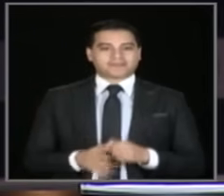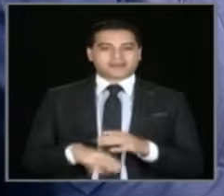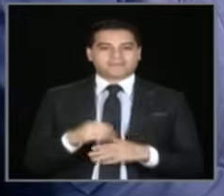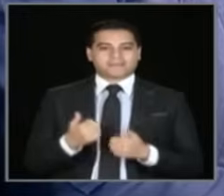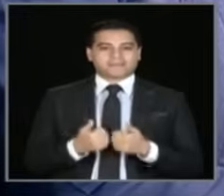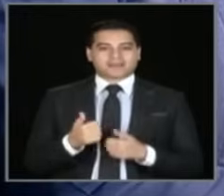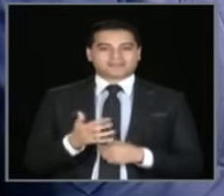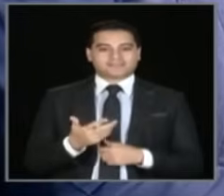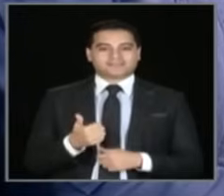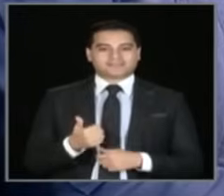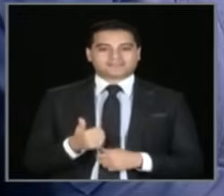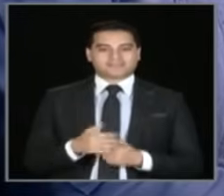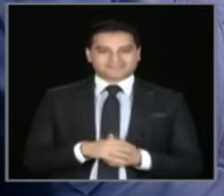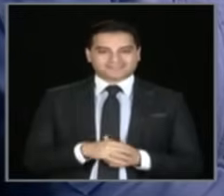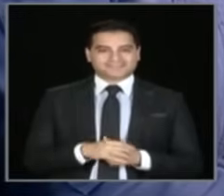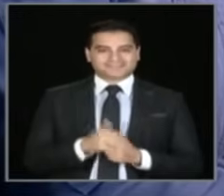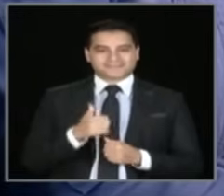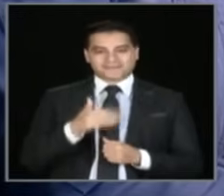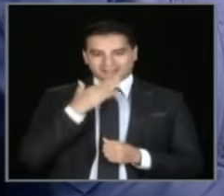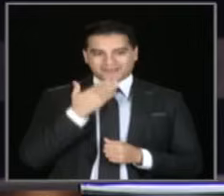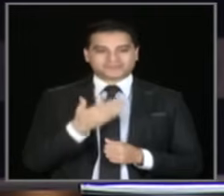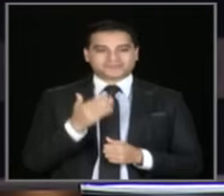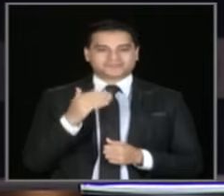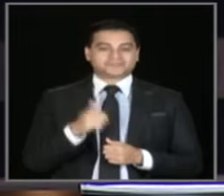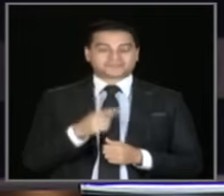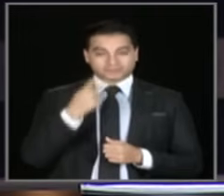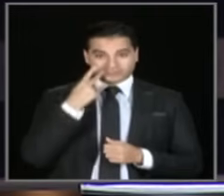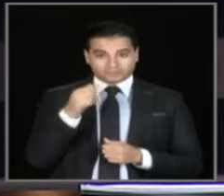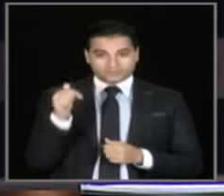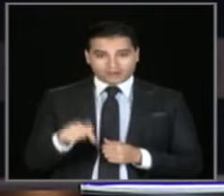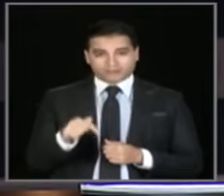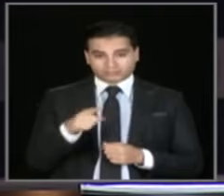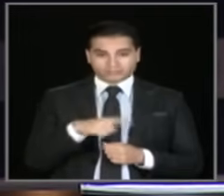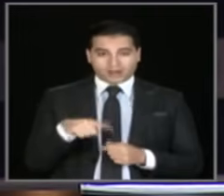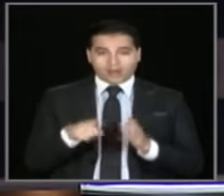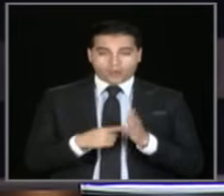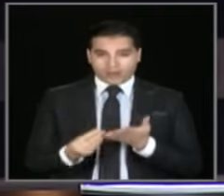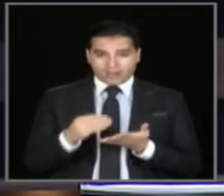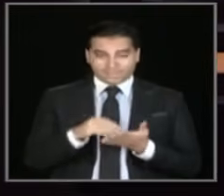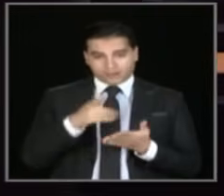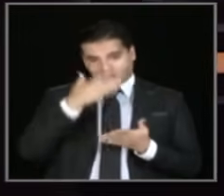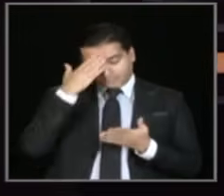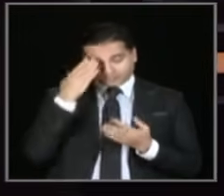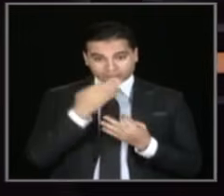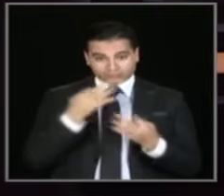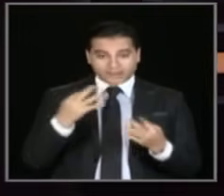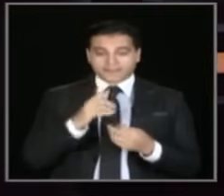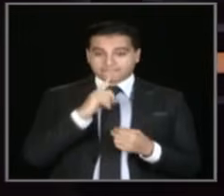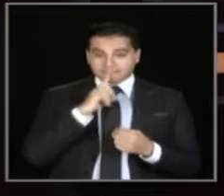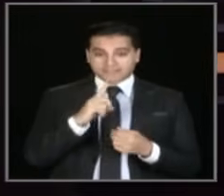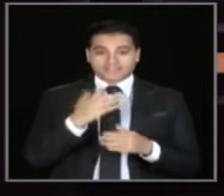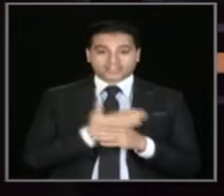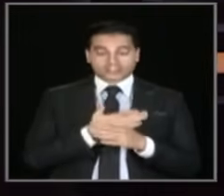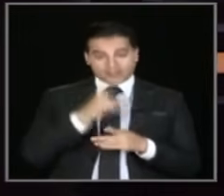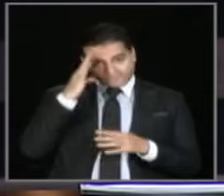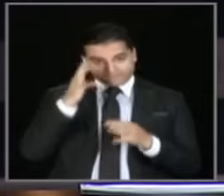طيب تمام الحمد لله. بصي، اول مشاركه اكتسبتي خبره عشان لو